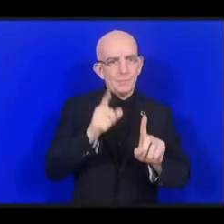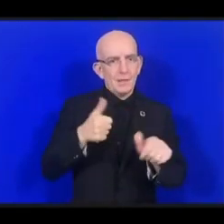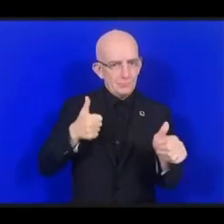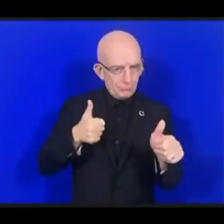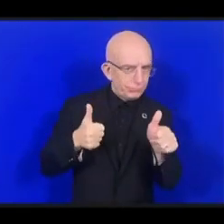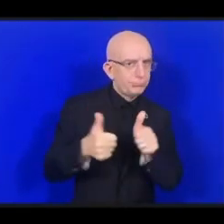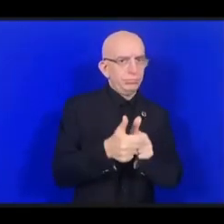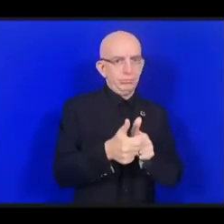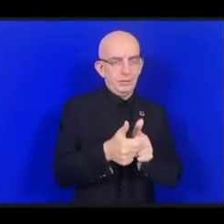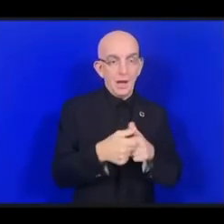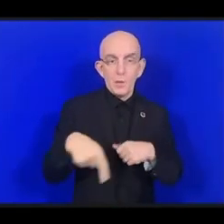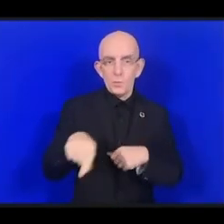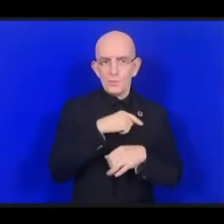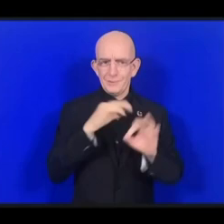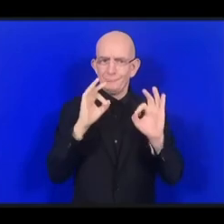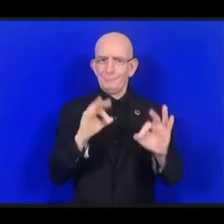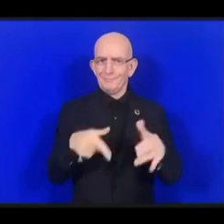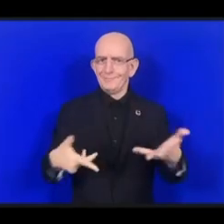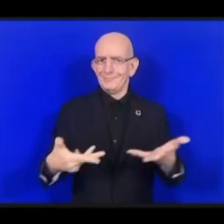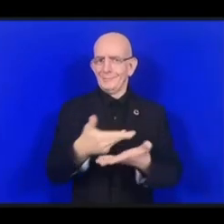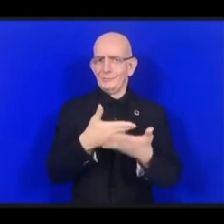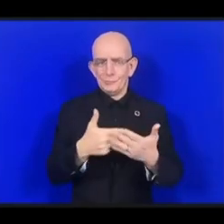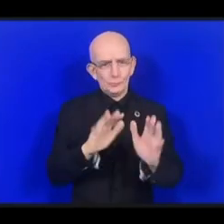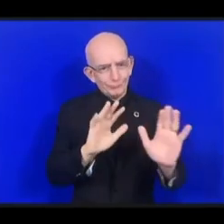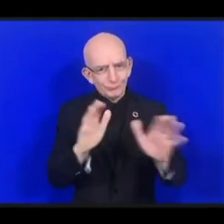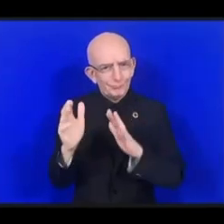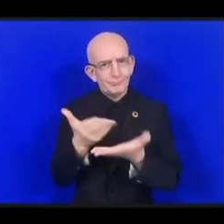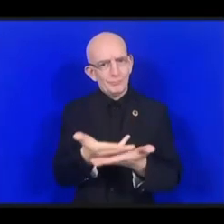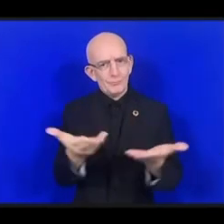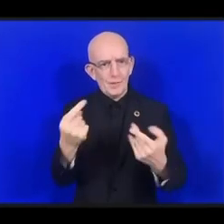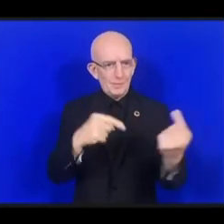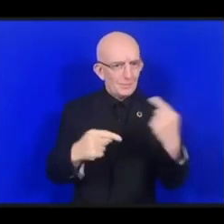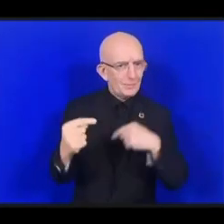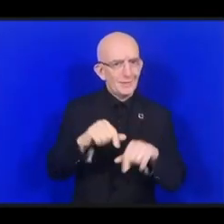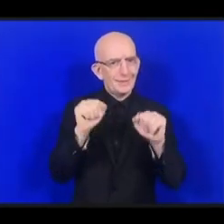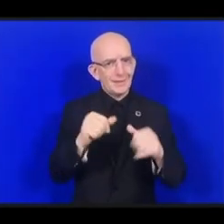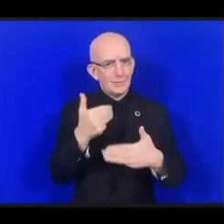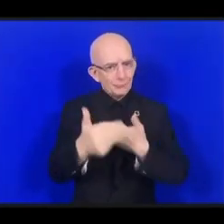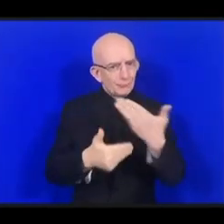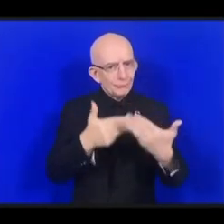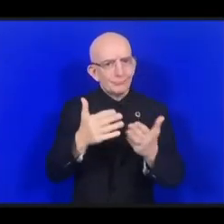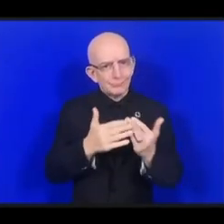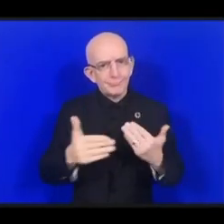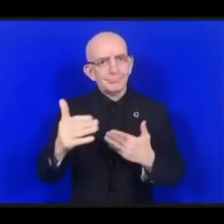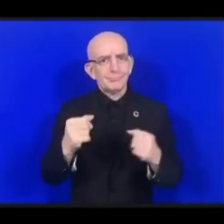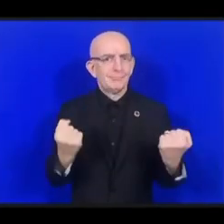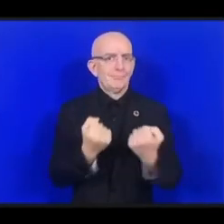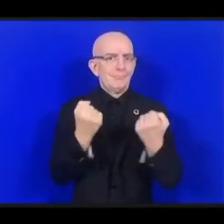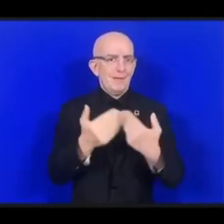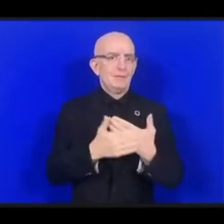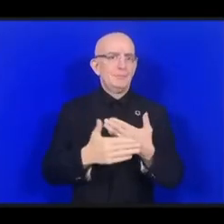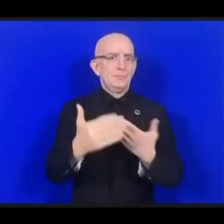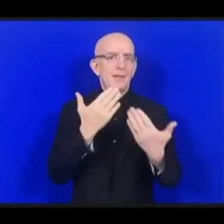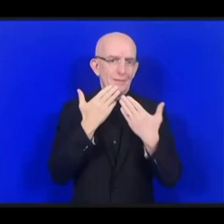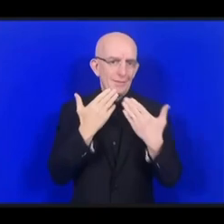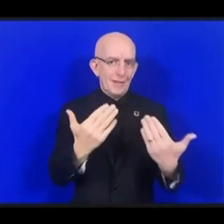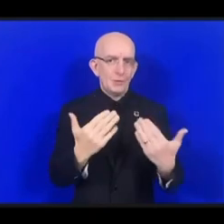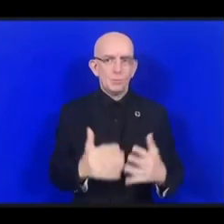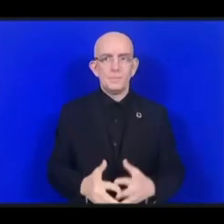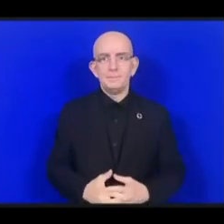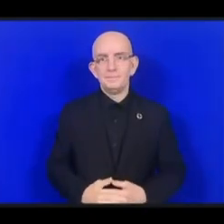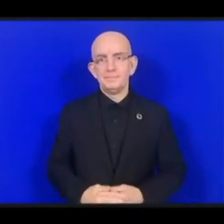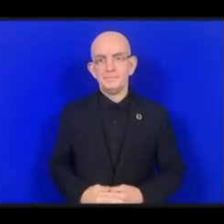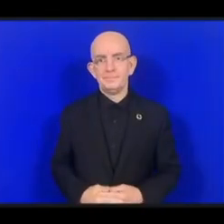行動で示してくださることをお願いしたいと思いますそれが議論が身を結ぶことになると思いますありがとうございまし